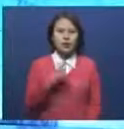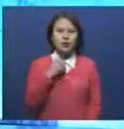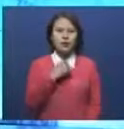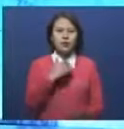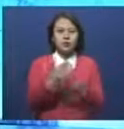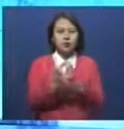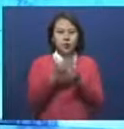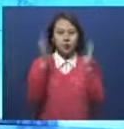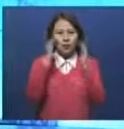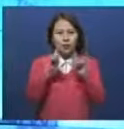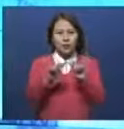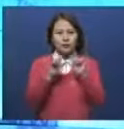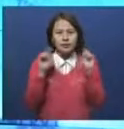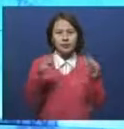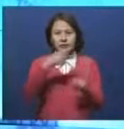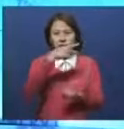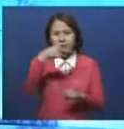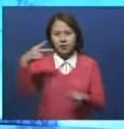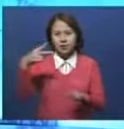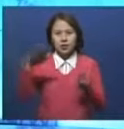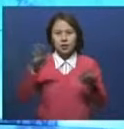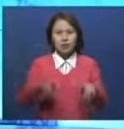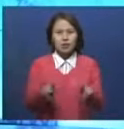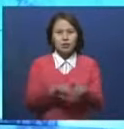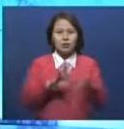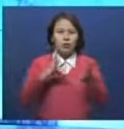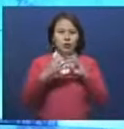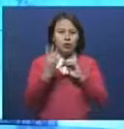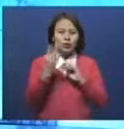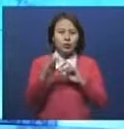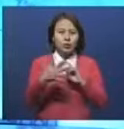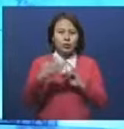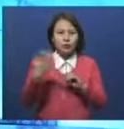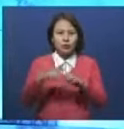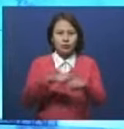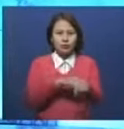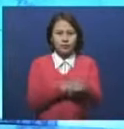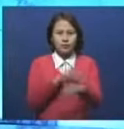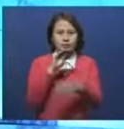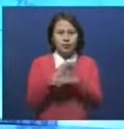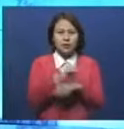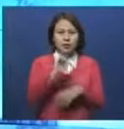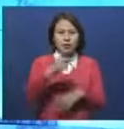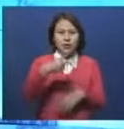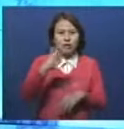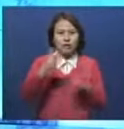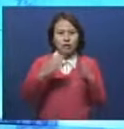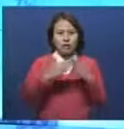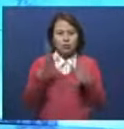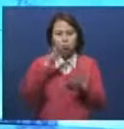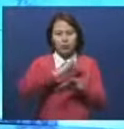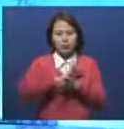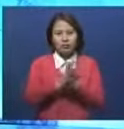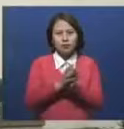Талдықорғанда жаңа мешіт ашылды. Екі қабаттан тұратын сәулетті ғимараттың жалпы көлемі 4500 шаршы метр. Оған бір мезгілде 1200 адам еркін